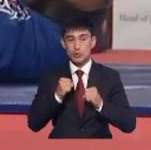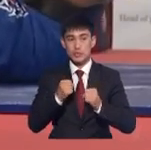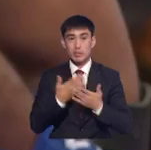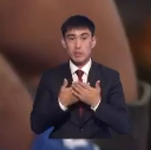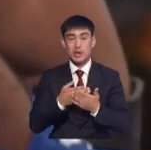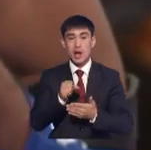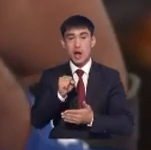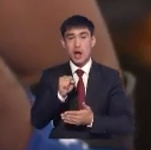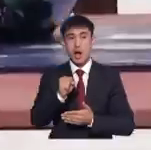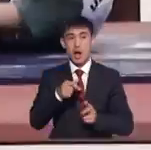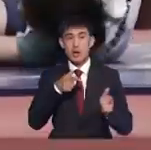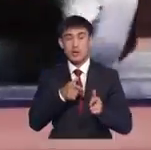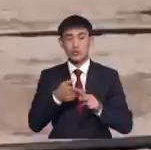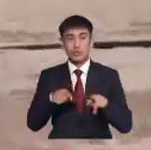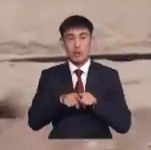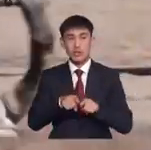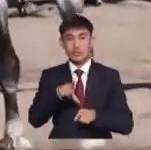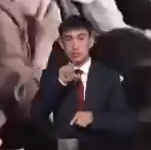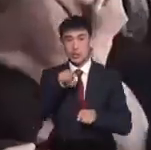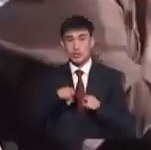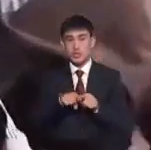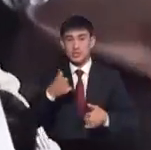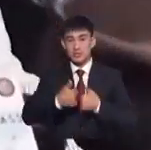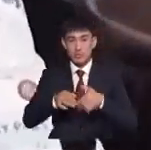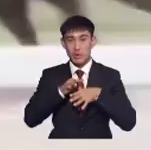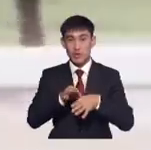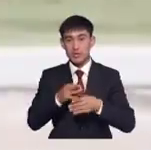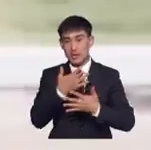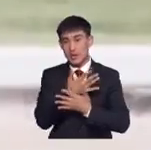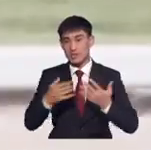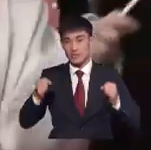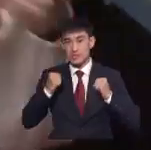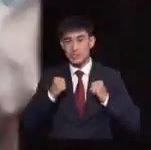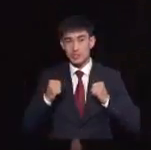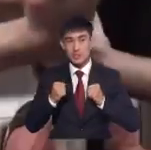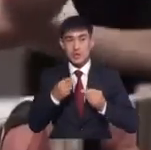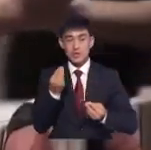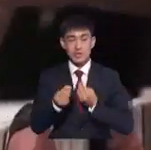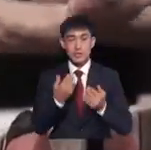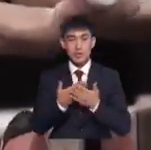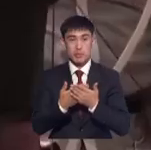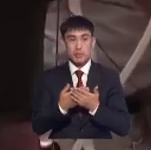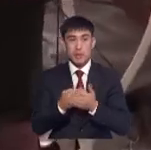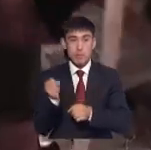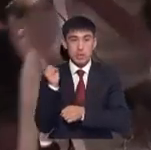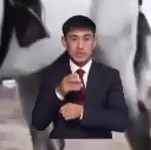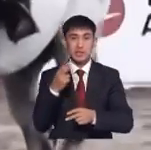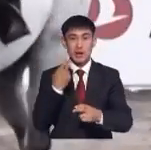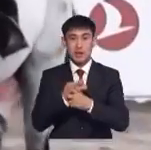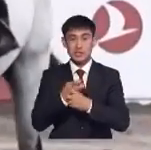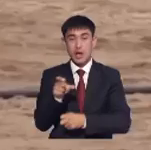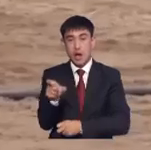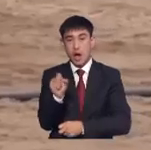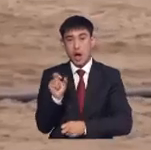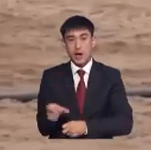Например, орлиная охота, похожая на соколиную. Соревнования проходили и по менее физически интенсивным играм. Например, подбрасывание костей, асык, а